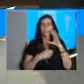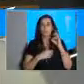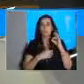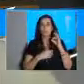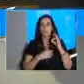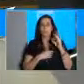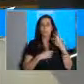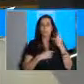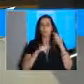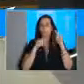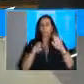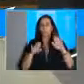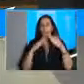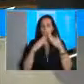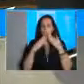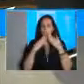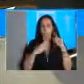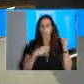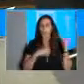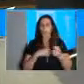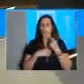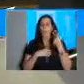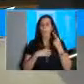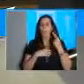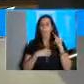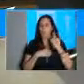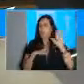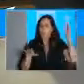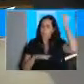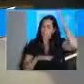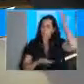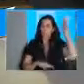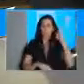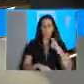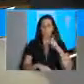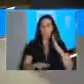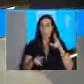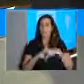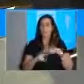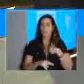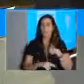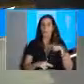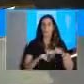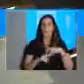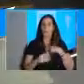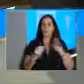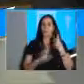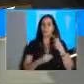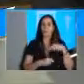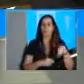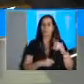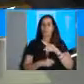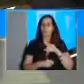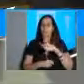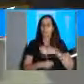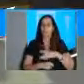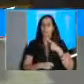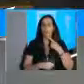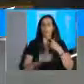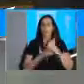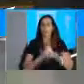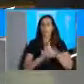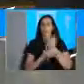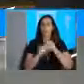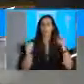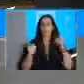250 קהילות מגיעות לכותל, כולם ציבור שלא חובש כיפה. אני אגיד לך מה מפריע לי. מפריע לי דבר אחד, שאתם מתיימרים לדבר בשם